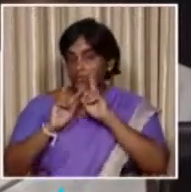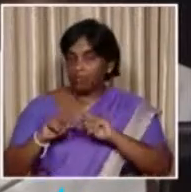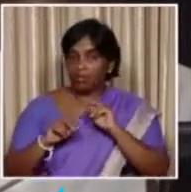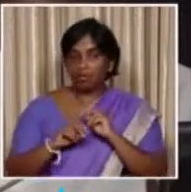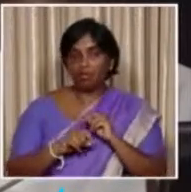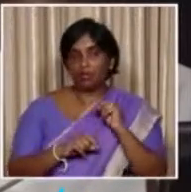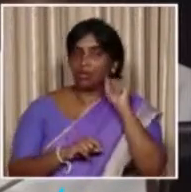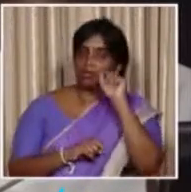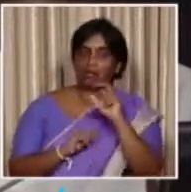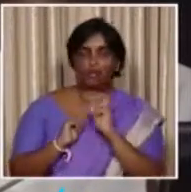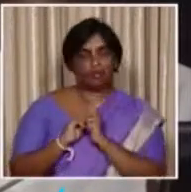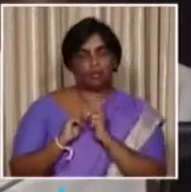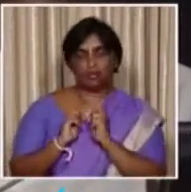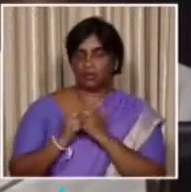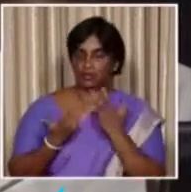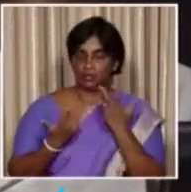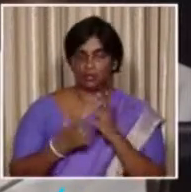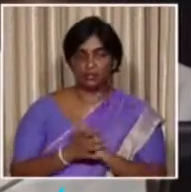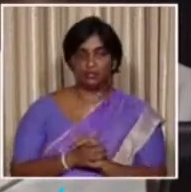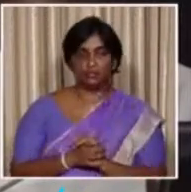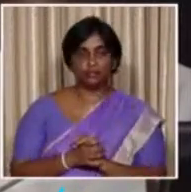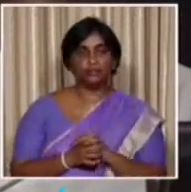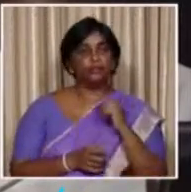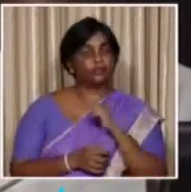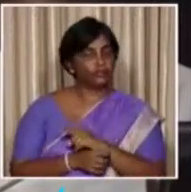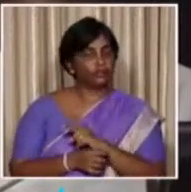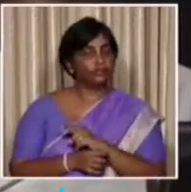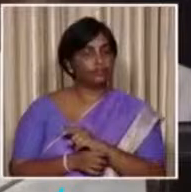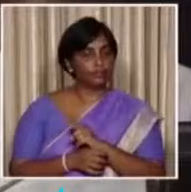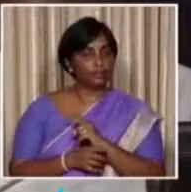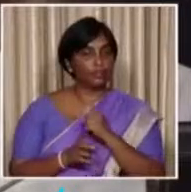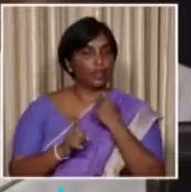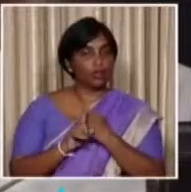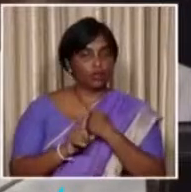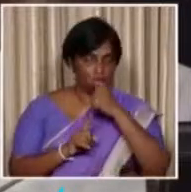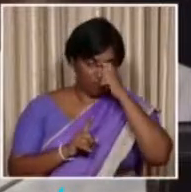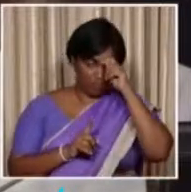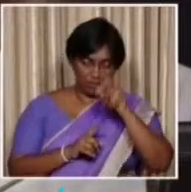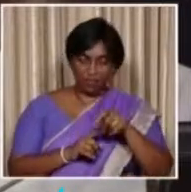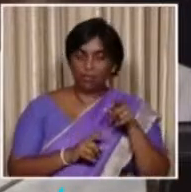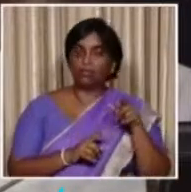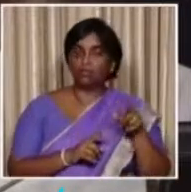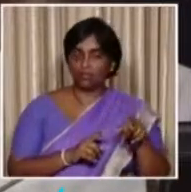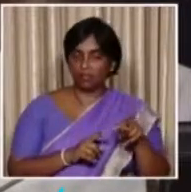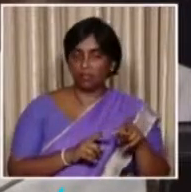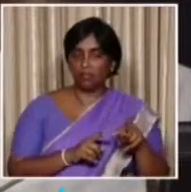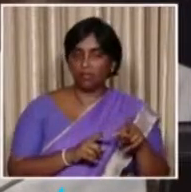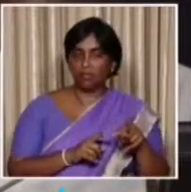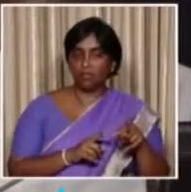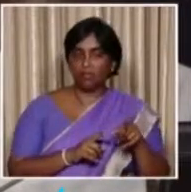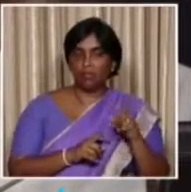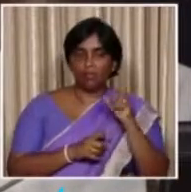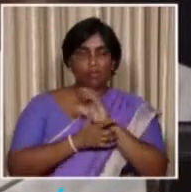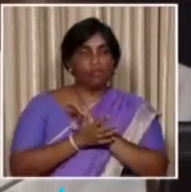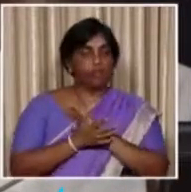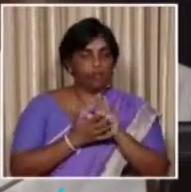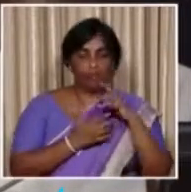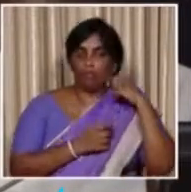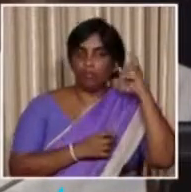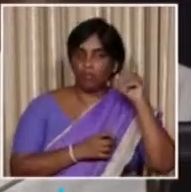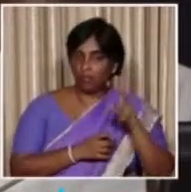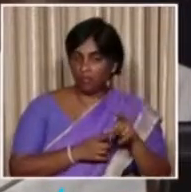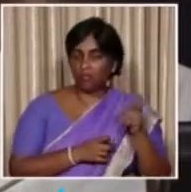මම කිව්වා හරි ජනාධිපතිතුමිය කියලා. එතෙන්දී එතුමා ගිහිල්ලා කරුණාරත්න මහත්මයයි ඒකේ හිටපු එතකොට චිත්‍ර අතුරුගුරියේ